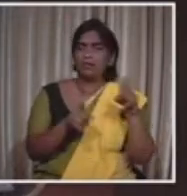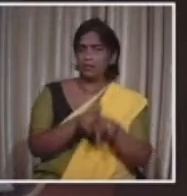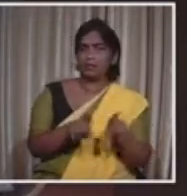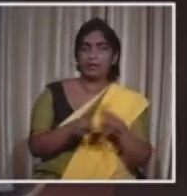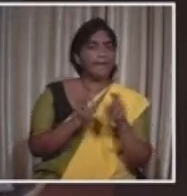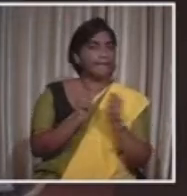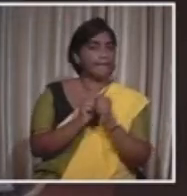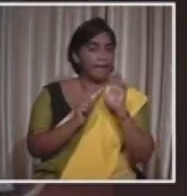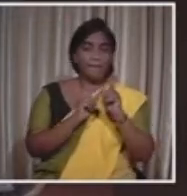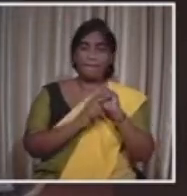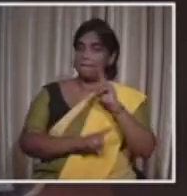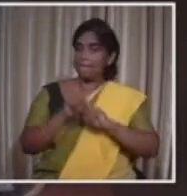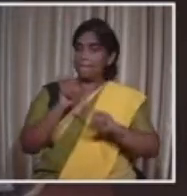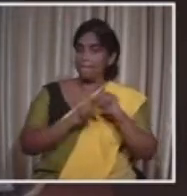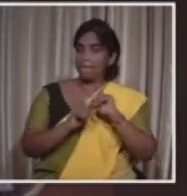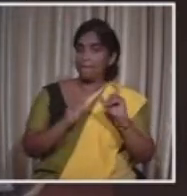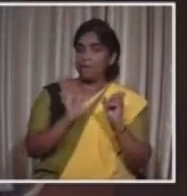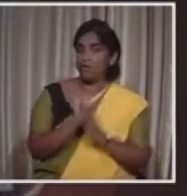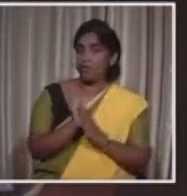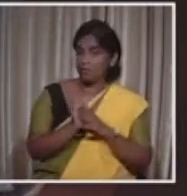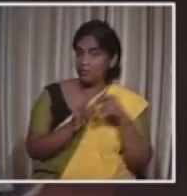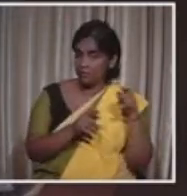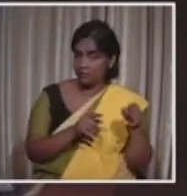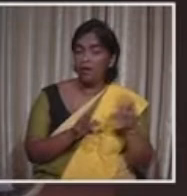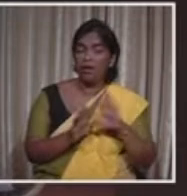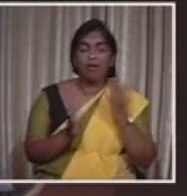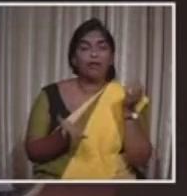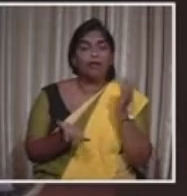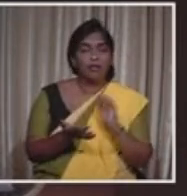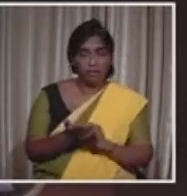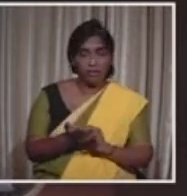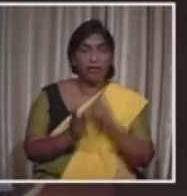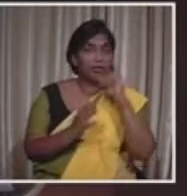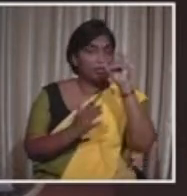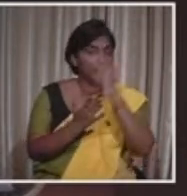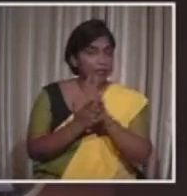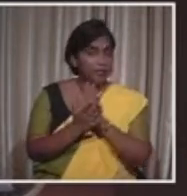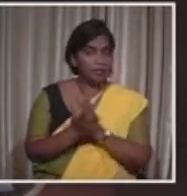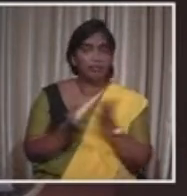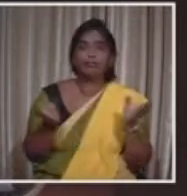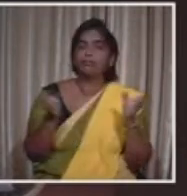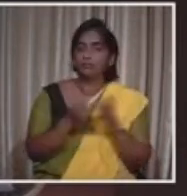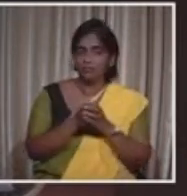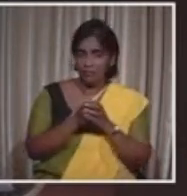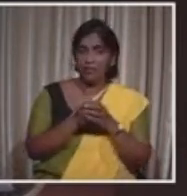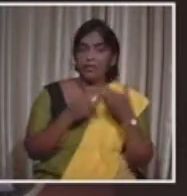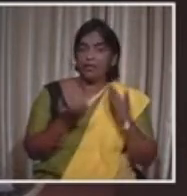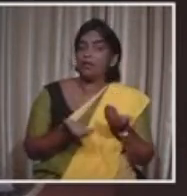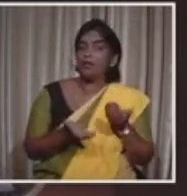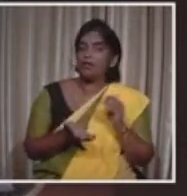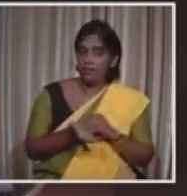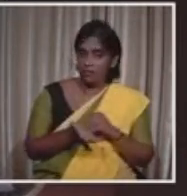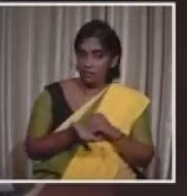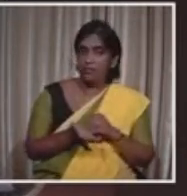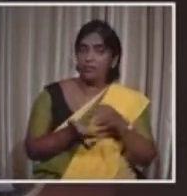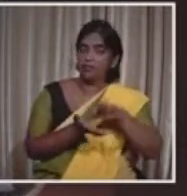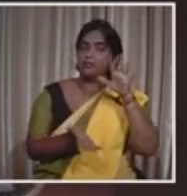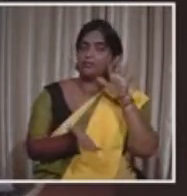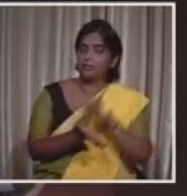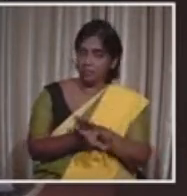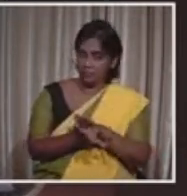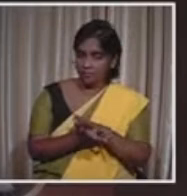කටයුතු කරපු පාර්ලිමේන්තු කවුන්සිලයේ වෙනුවට නැවතත් වරක් ව්‍යවස්ථා සභාව අපි නැවත ස්ථාපනය